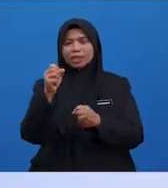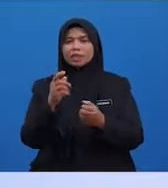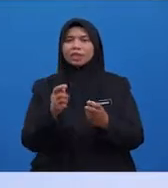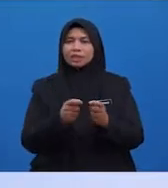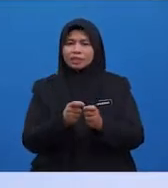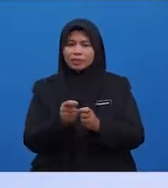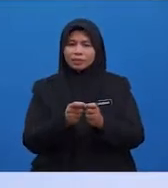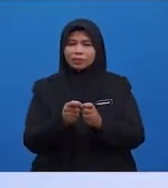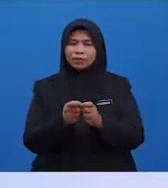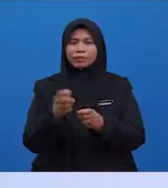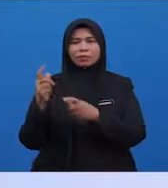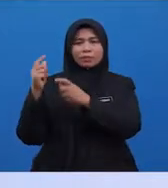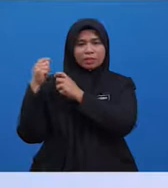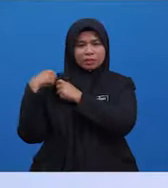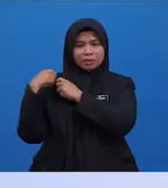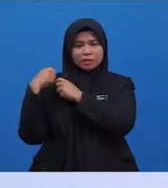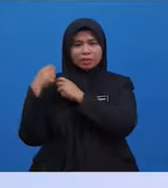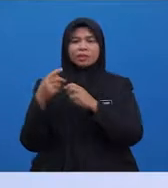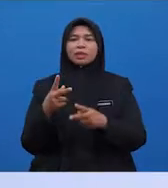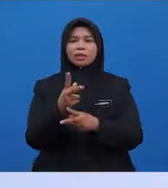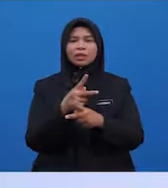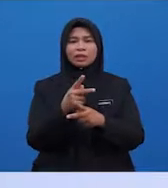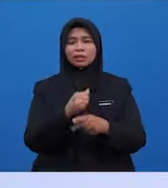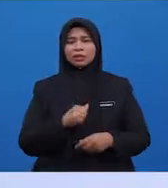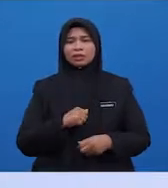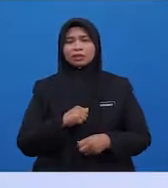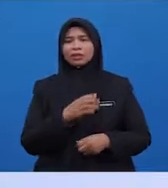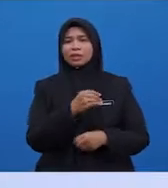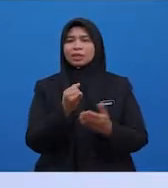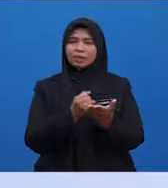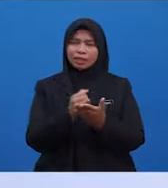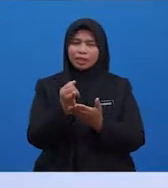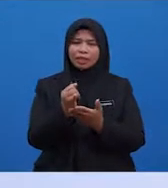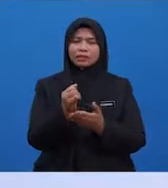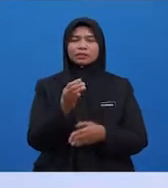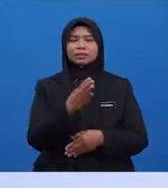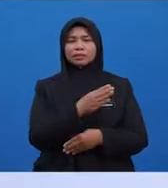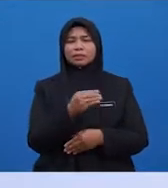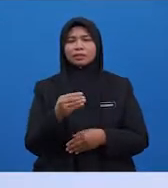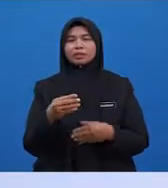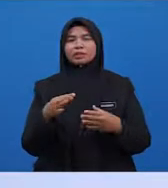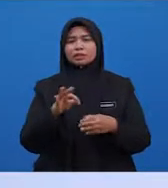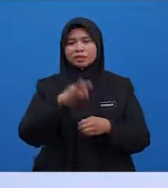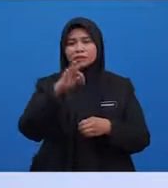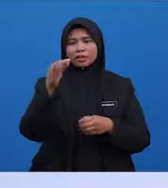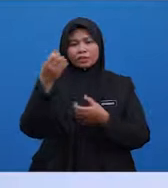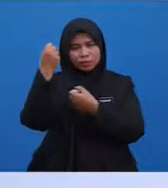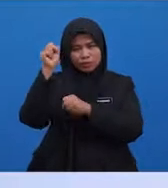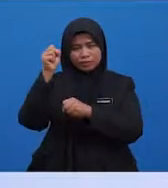ketekunan, bertanggungjawab, mengawal diri, keikhlasan dan semangat